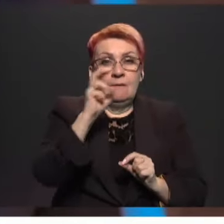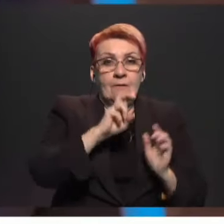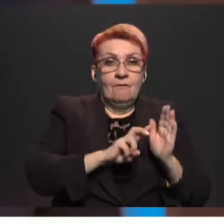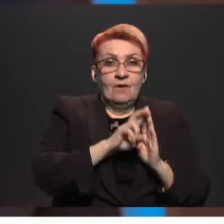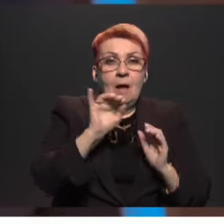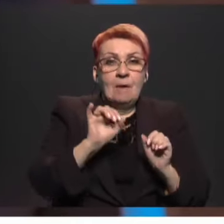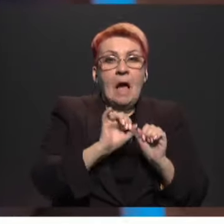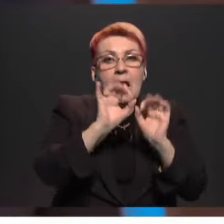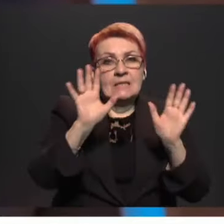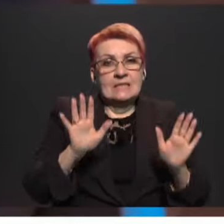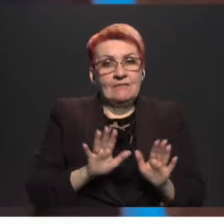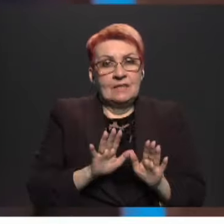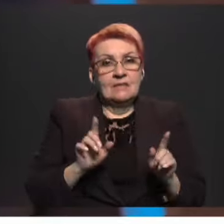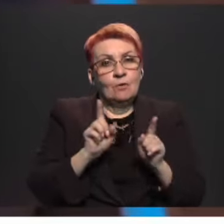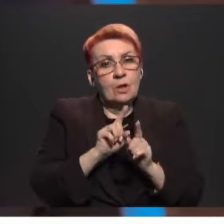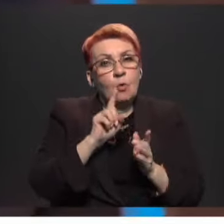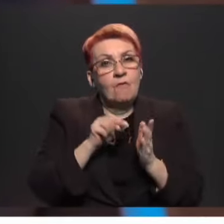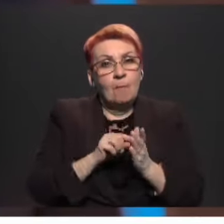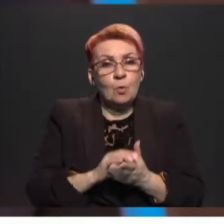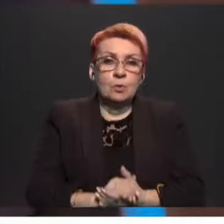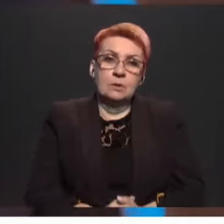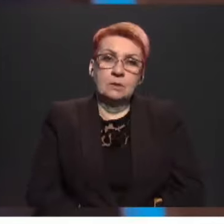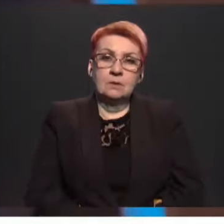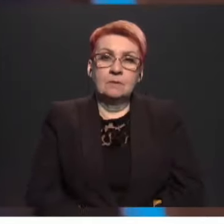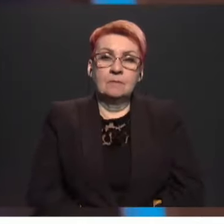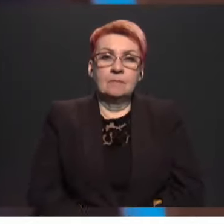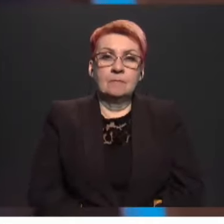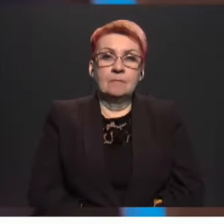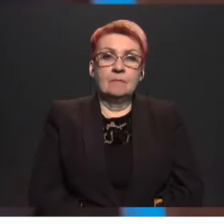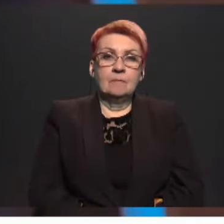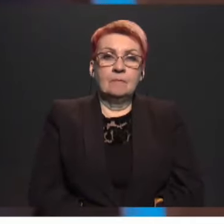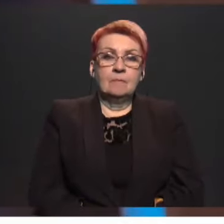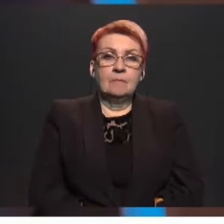молиться? Вот такой вопрос, батюшка. Вы знаете, все-таки